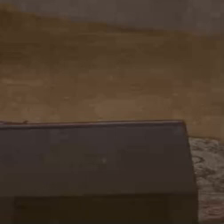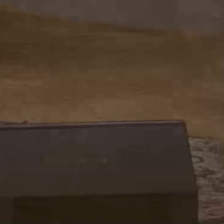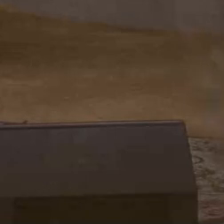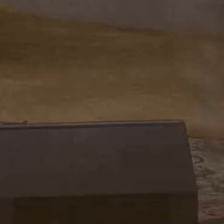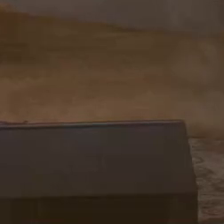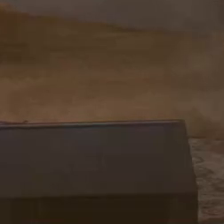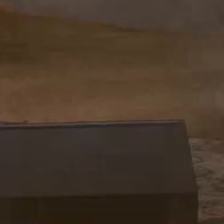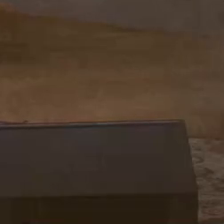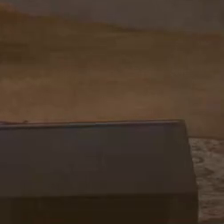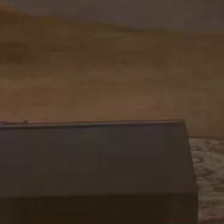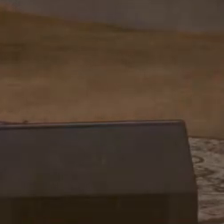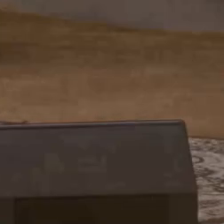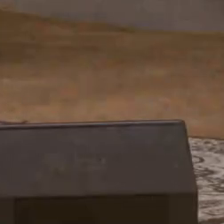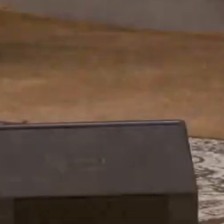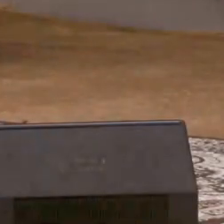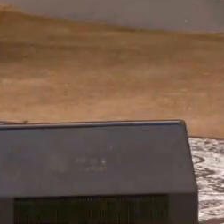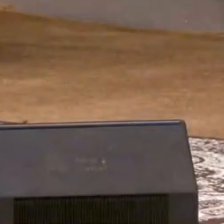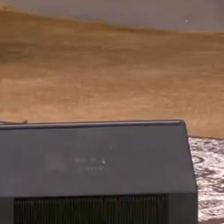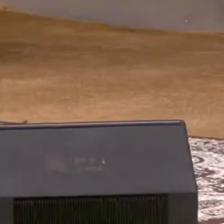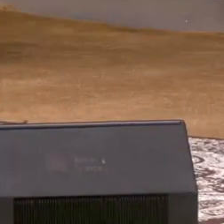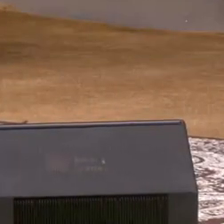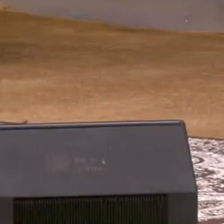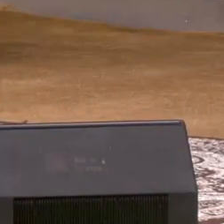vertus de Christ